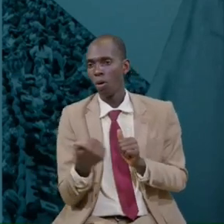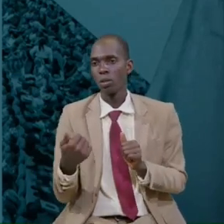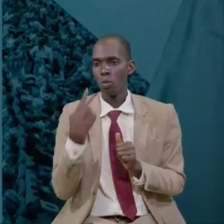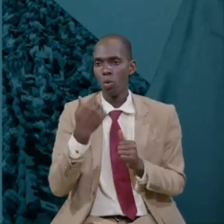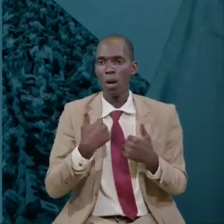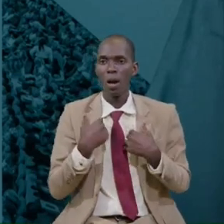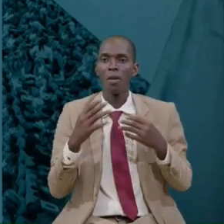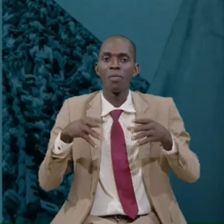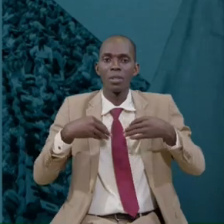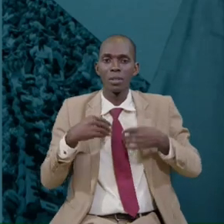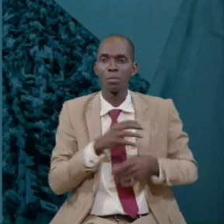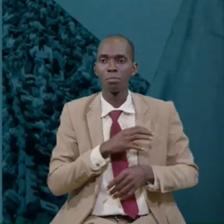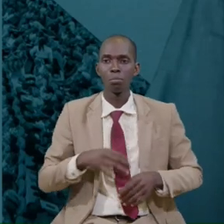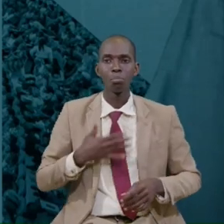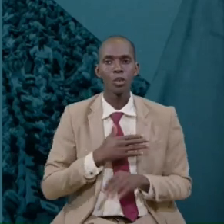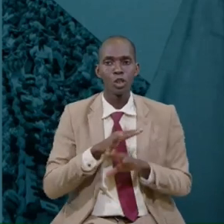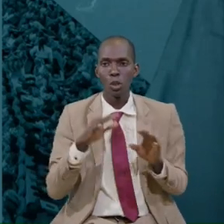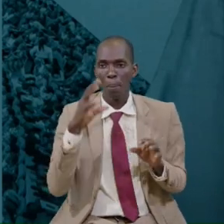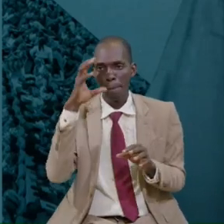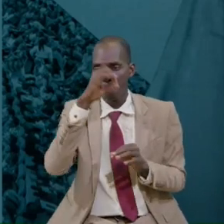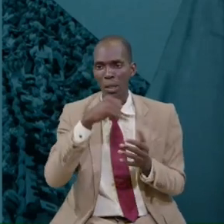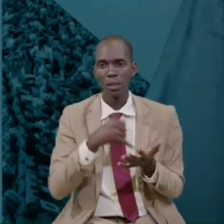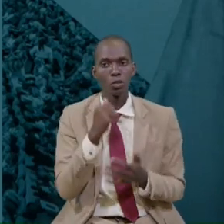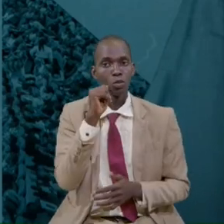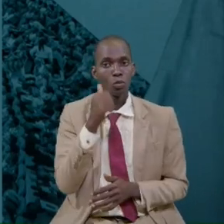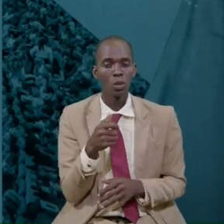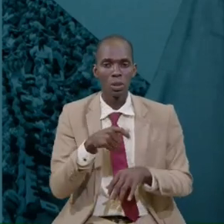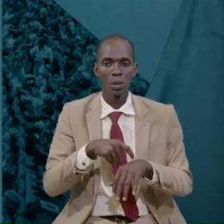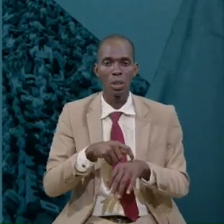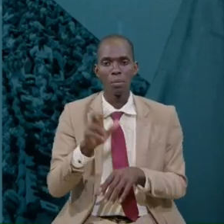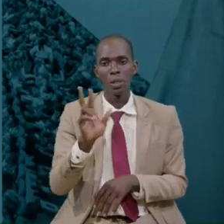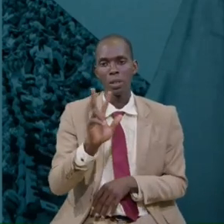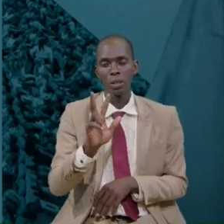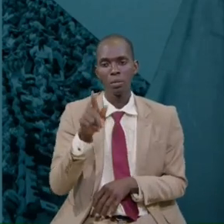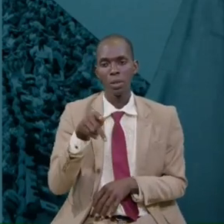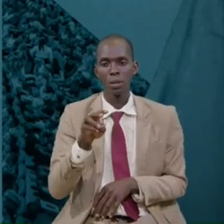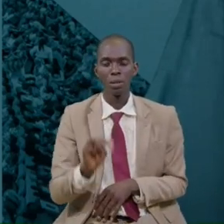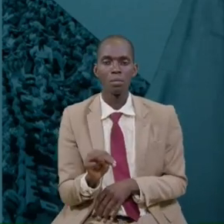S'il vous plaît, ne ratez pas cette occasion à 15h.